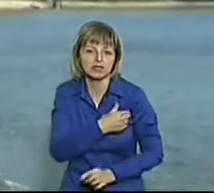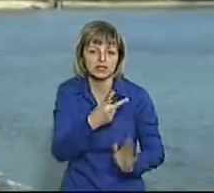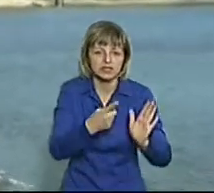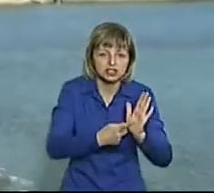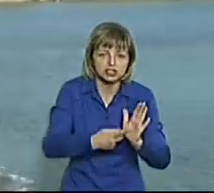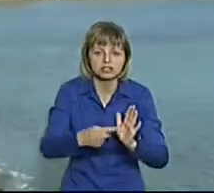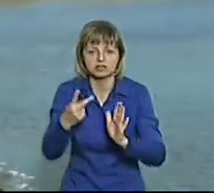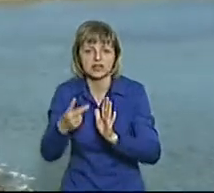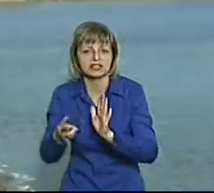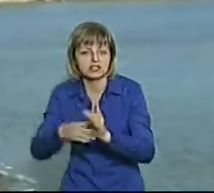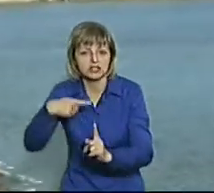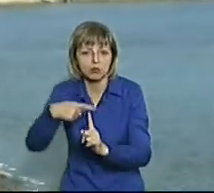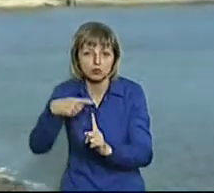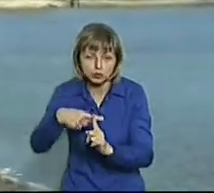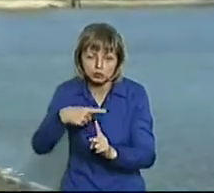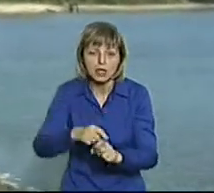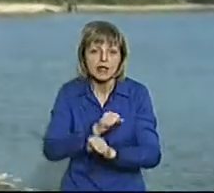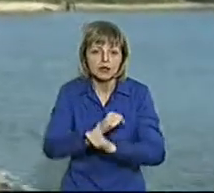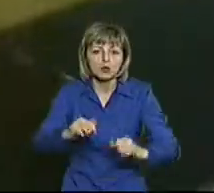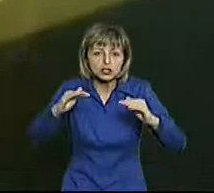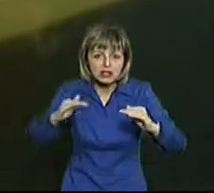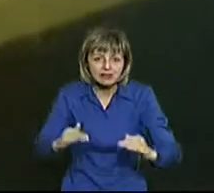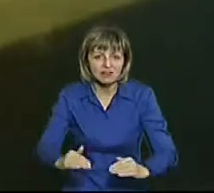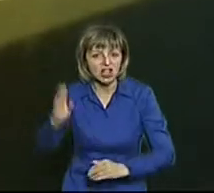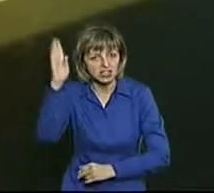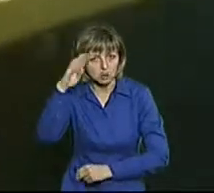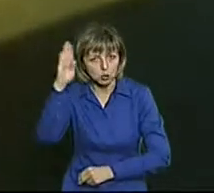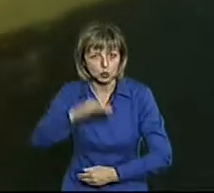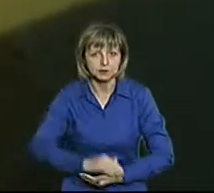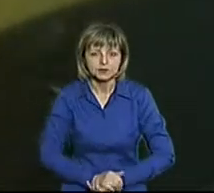26-28 градусів плюсової температури не можна зливати воду.